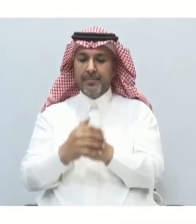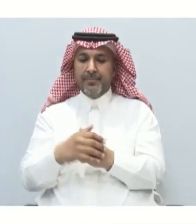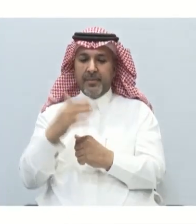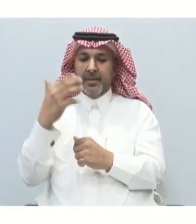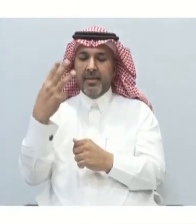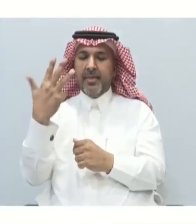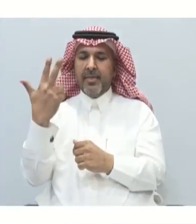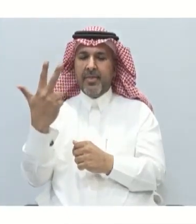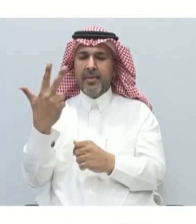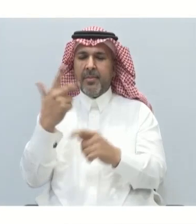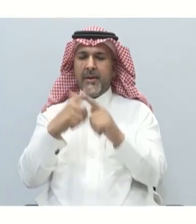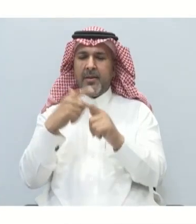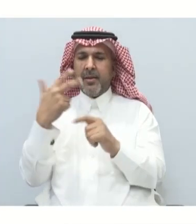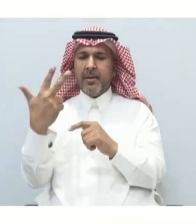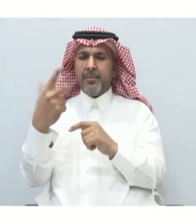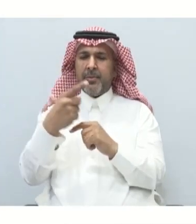الواي